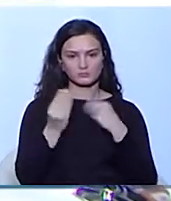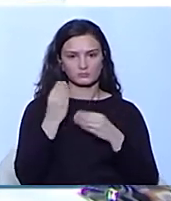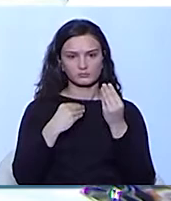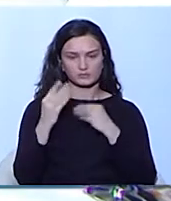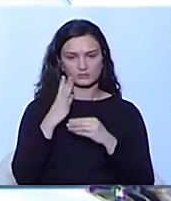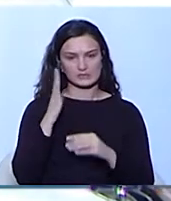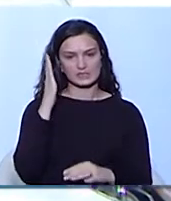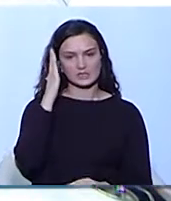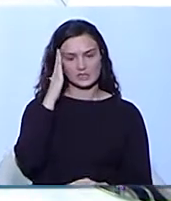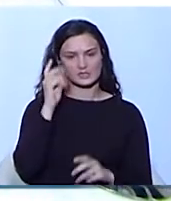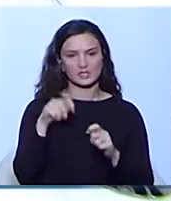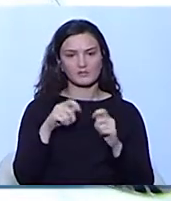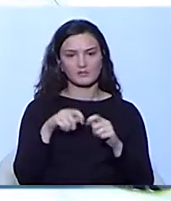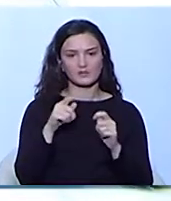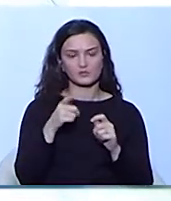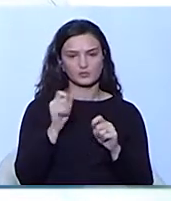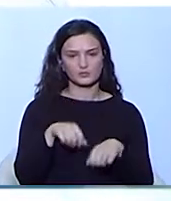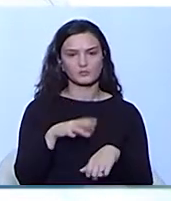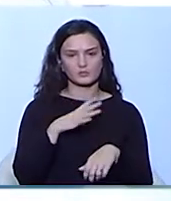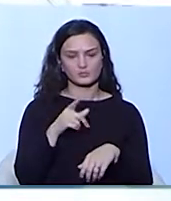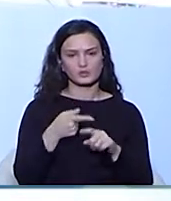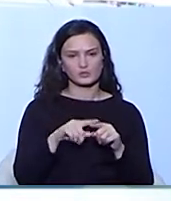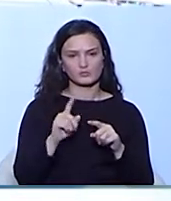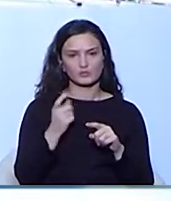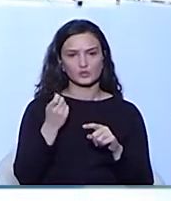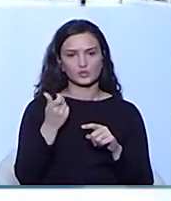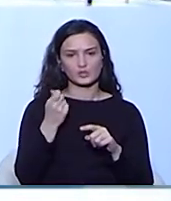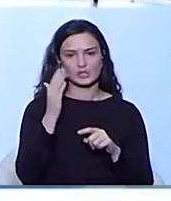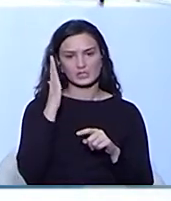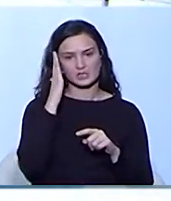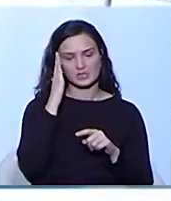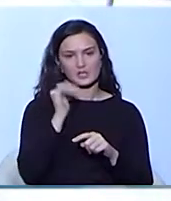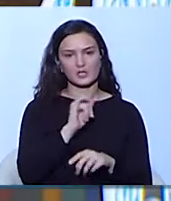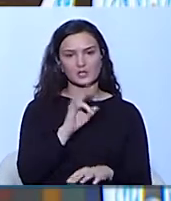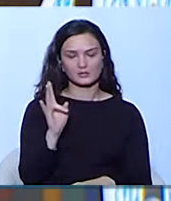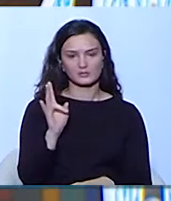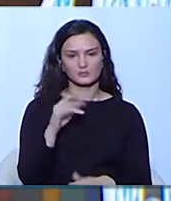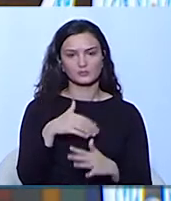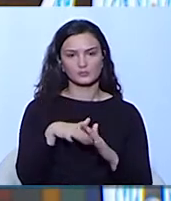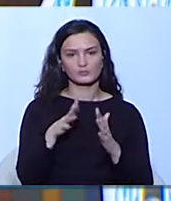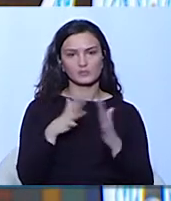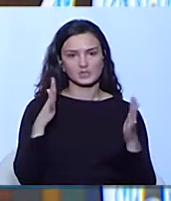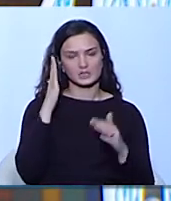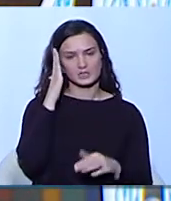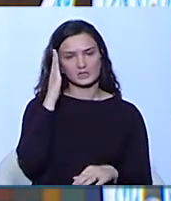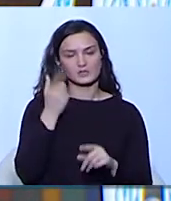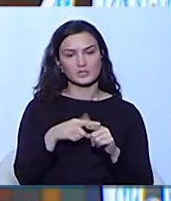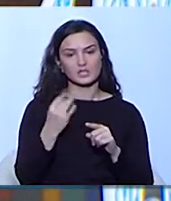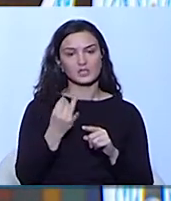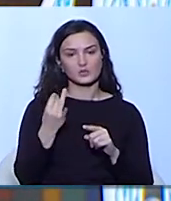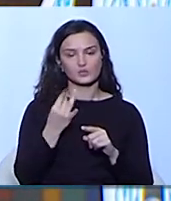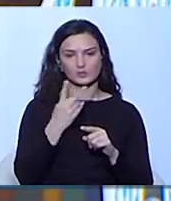იღებდეს. ძილის რუტინაში დარღვევა, რომელიც შეიძლება იყოს ის, რომ ცოტა ძინავს ან უფრო მეტი ძინავს. აქ საინტერესოა ის,